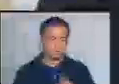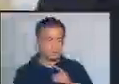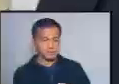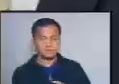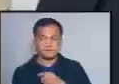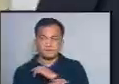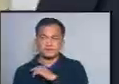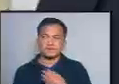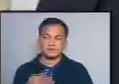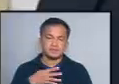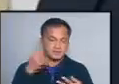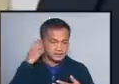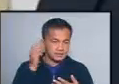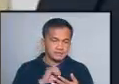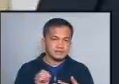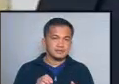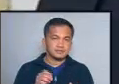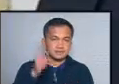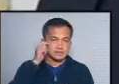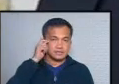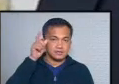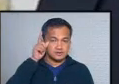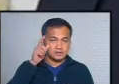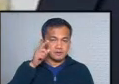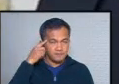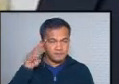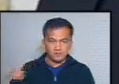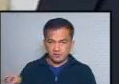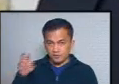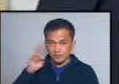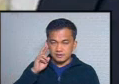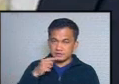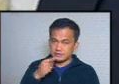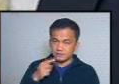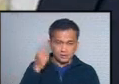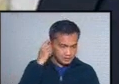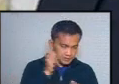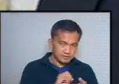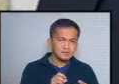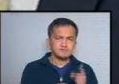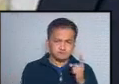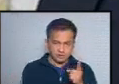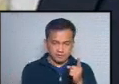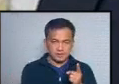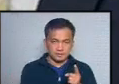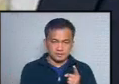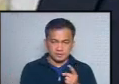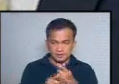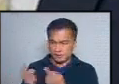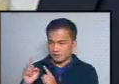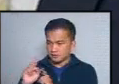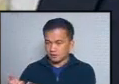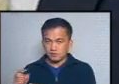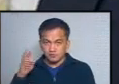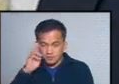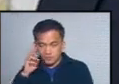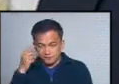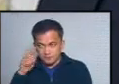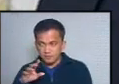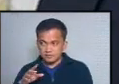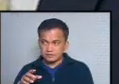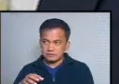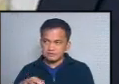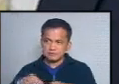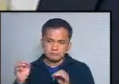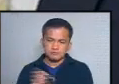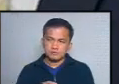Dumepensa naman si Foreign Affairs Secretary Teddy Loxin para kay Robles. Ang sabi ng kalihim, tama lang ang isinagot ni Robles. Para raw sa mga traidor